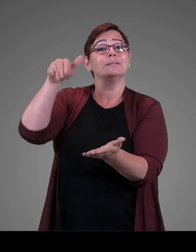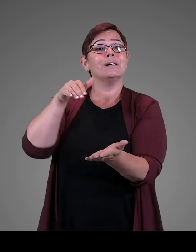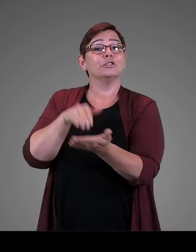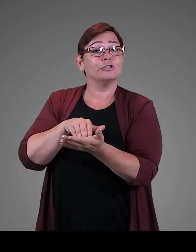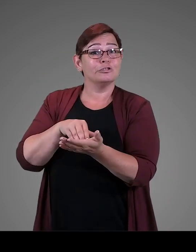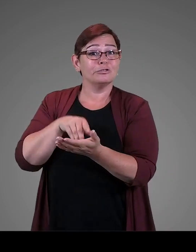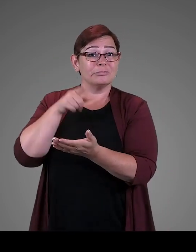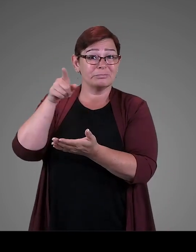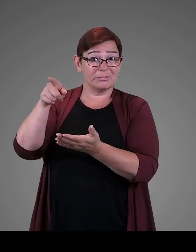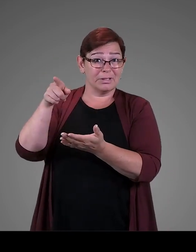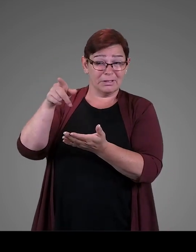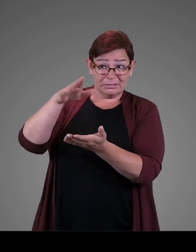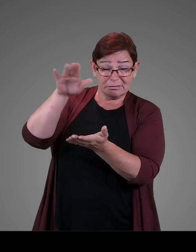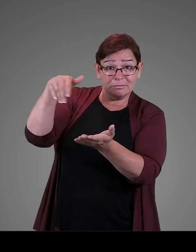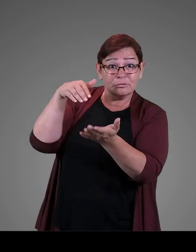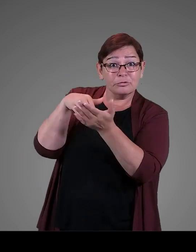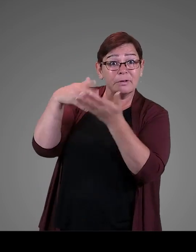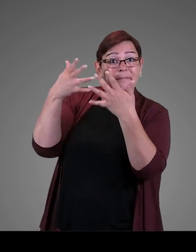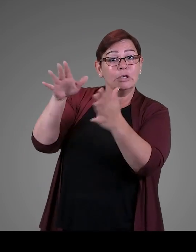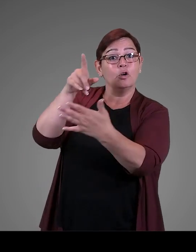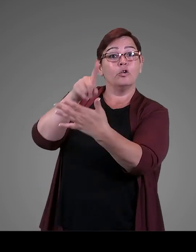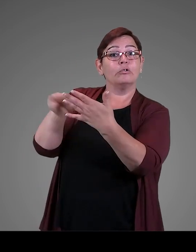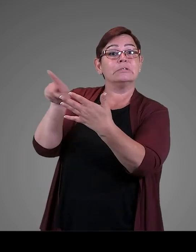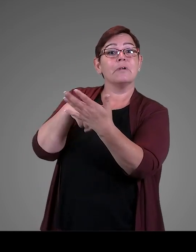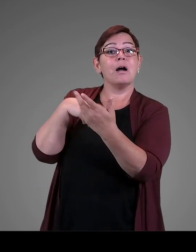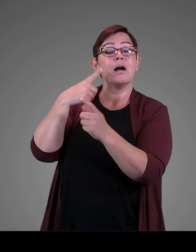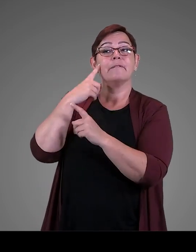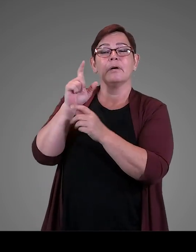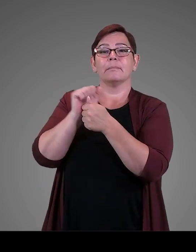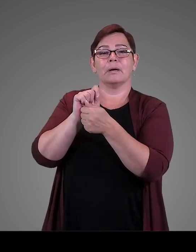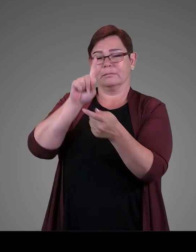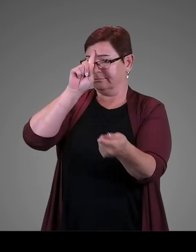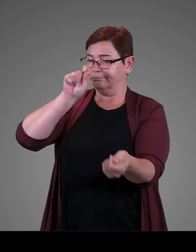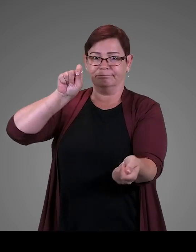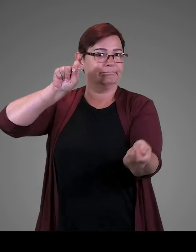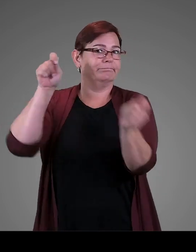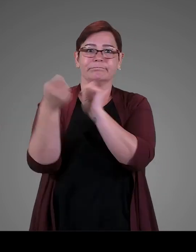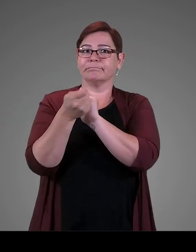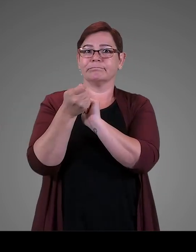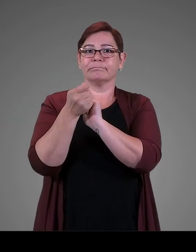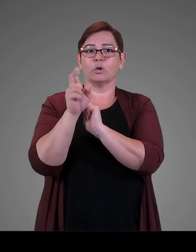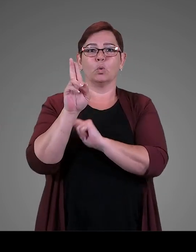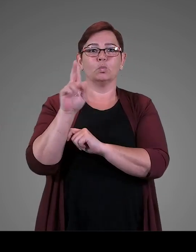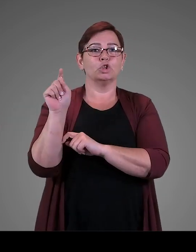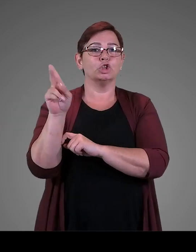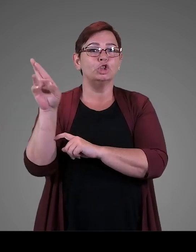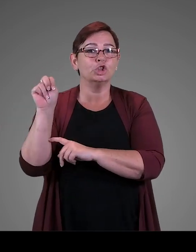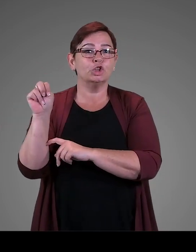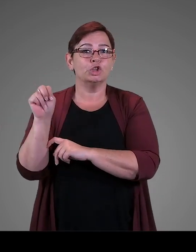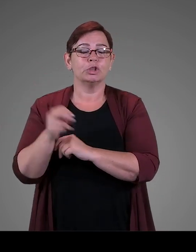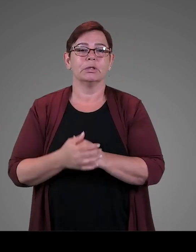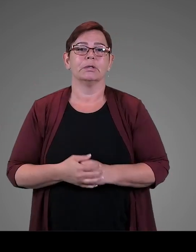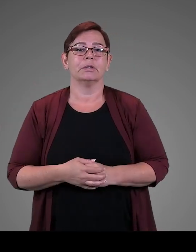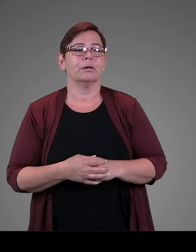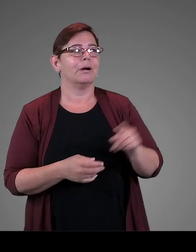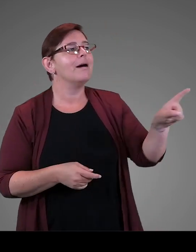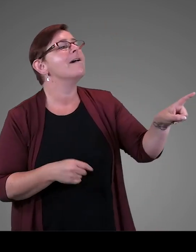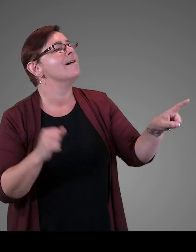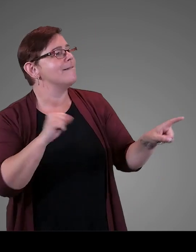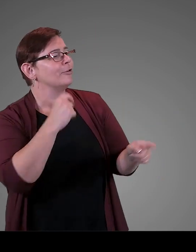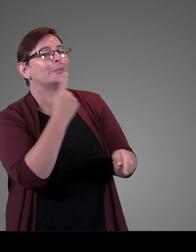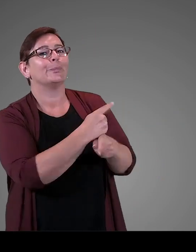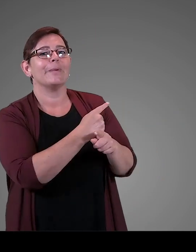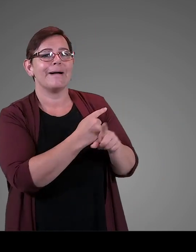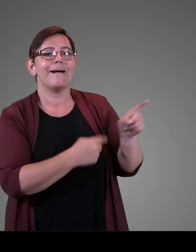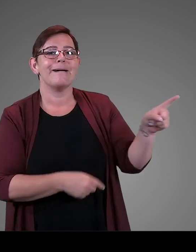à des positions. Est-ce que dans l'histoire des centres d'artistes, on a déjà reproché c'est ça, un centre de faire